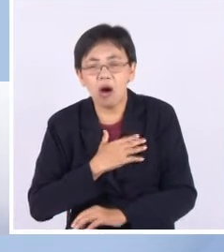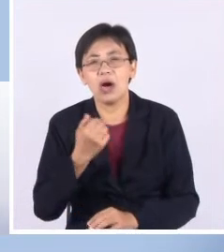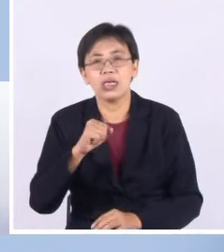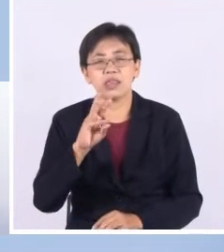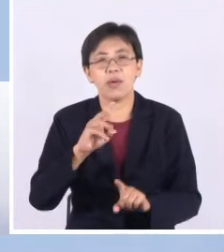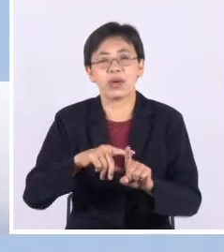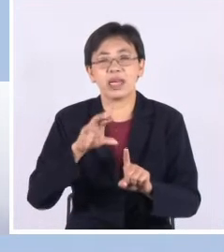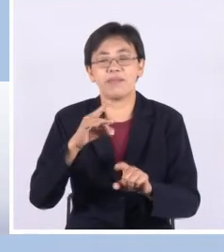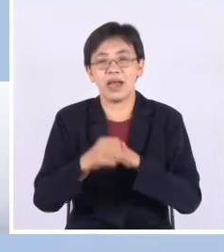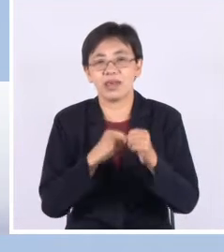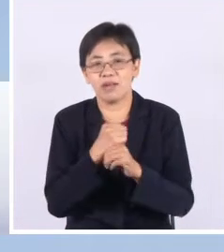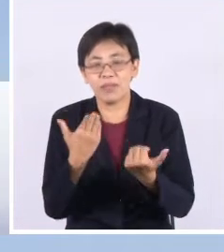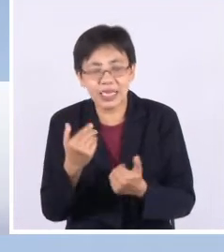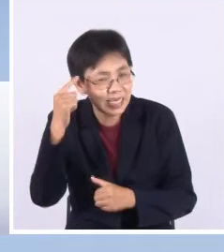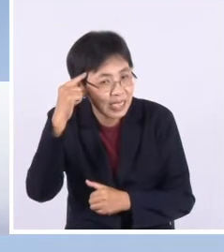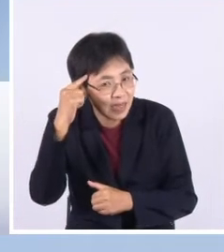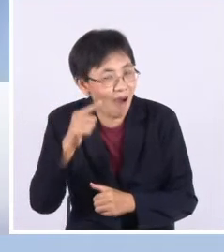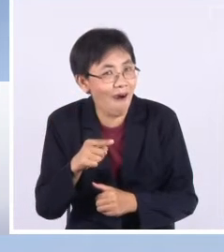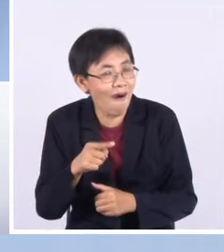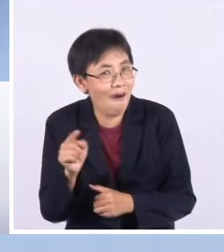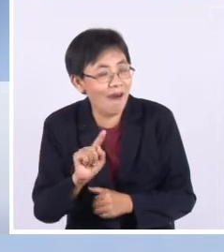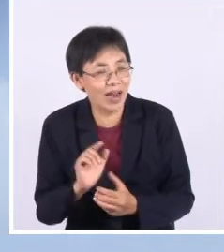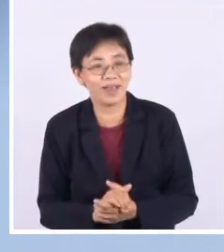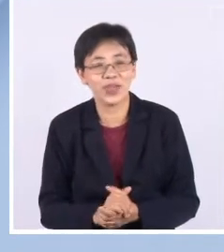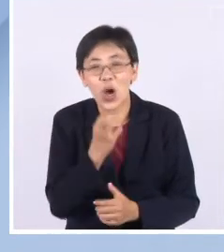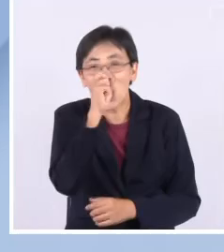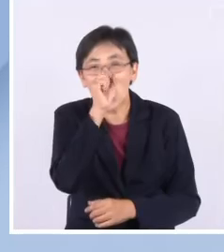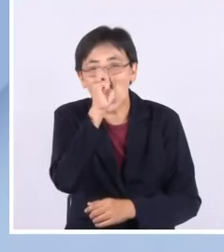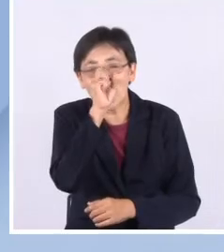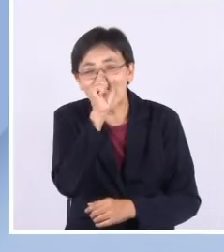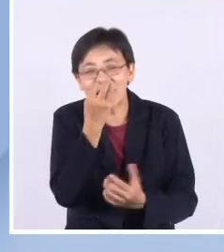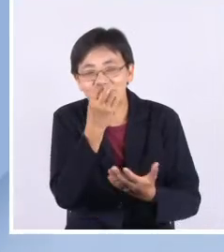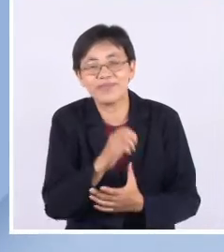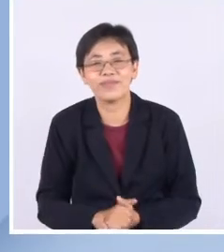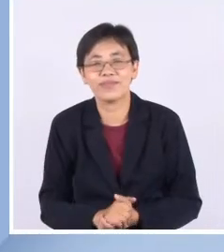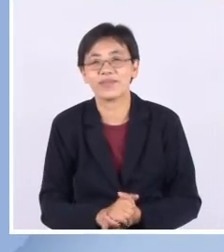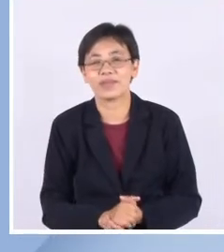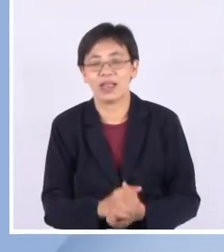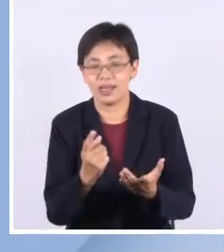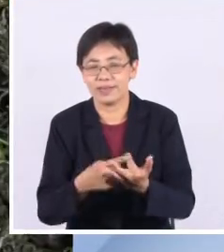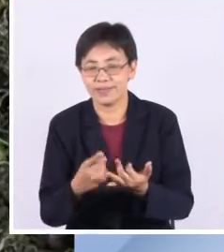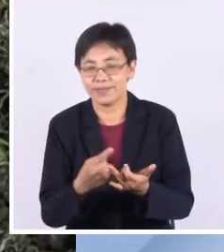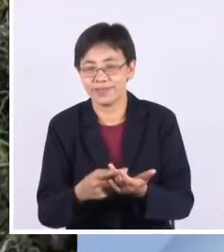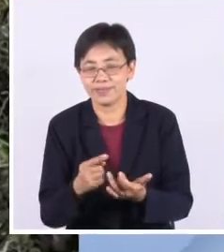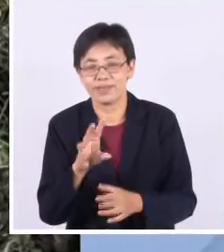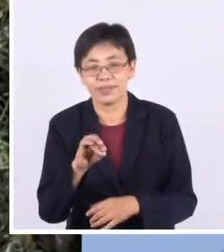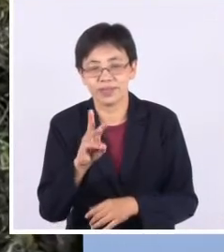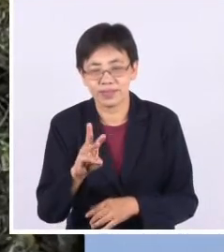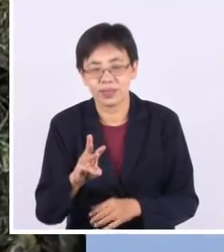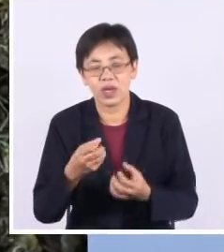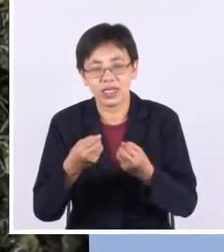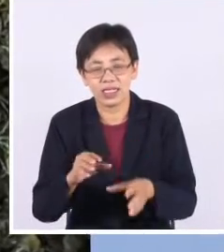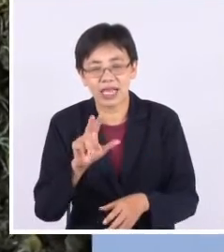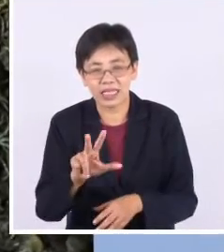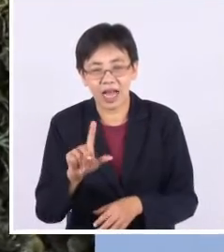งหานี้ก่อน ครับเอาลองดูนะ ลองดูเหรอพี่แบ๊ะ ก็บอกว่า76ฟองแตกไป3ตายไป3